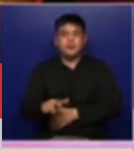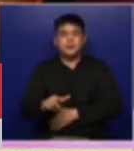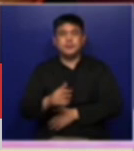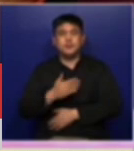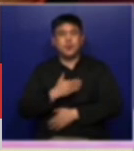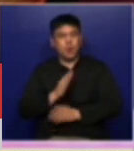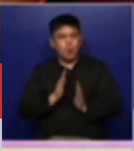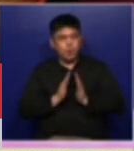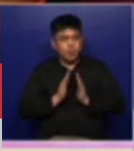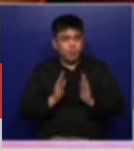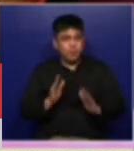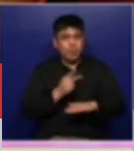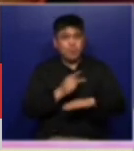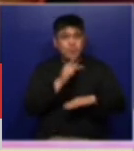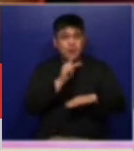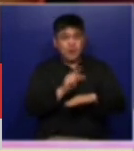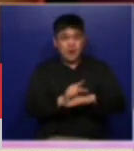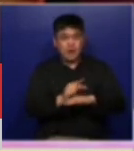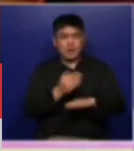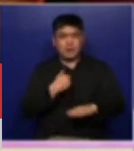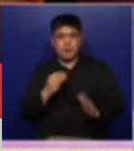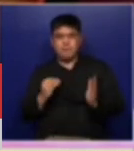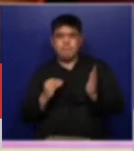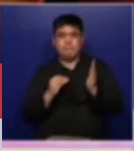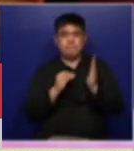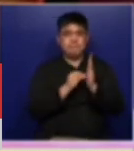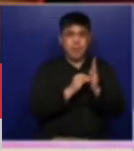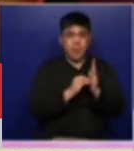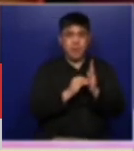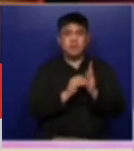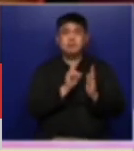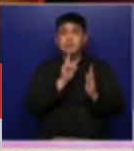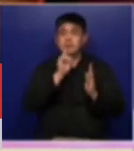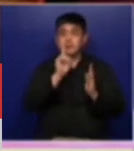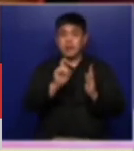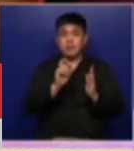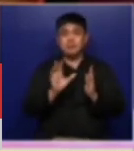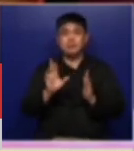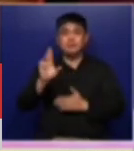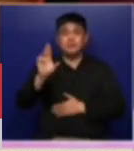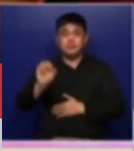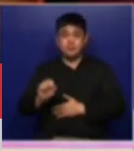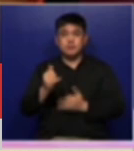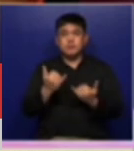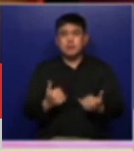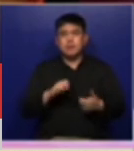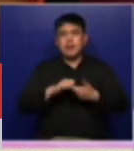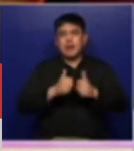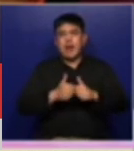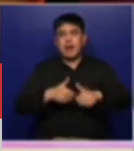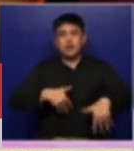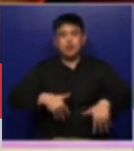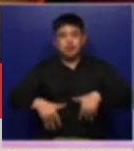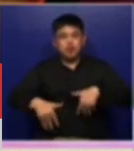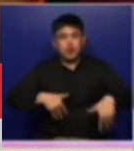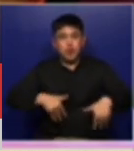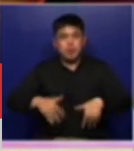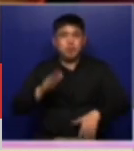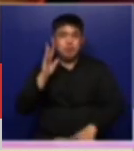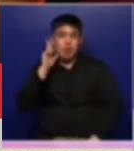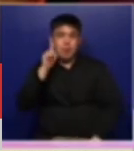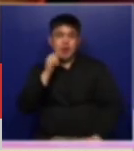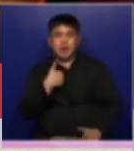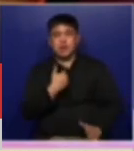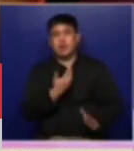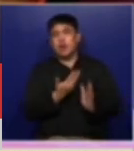ณท่านประธานที่ได้บรรจุกระทู้ถามในสภาแห่งนี้ถึงความเดือดร้อนของพ่อแม่พี่น้องชา